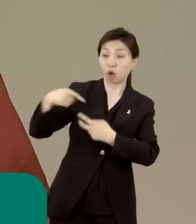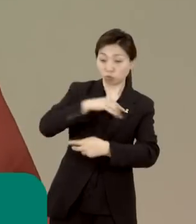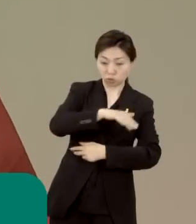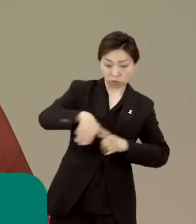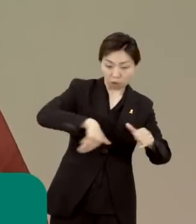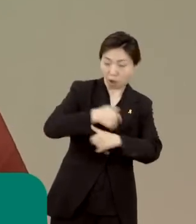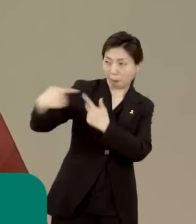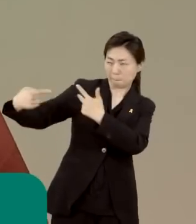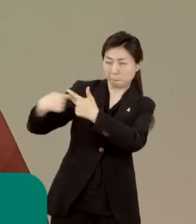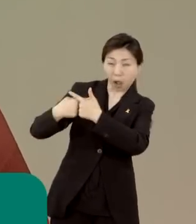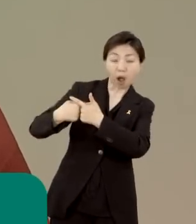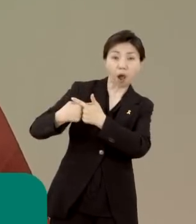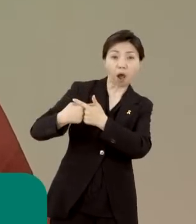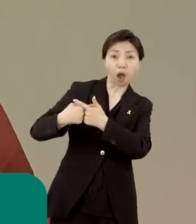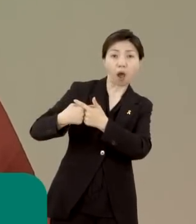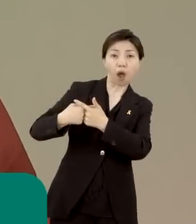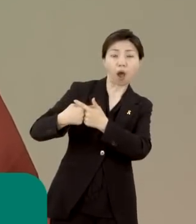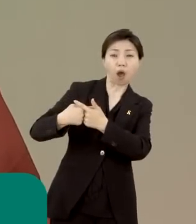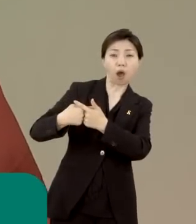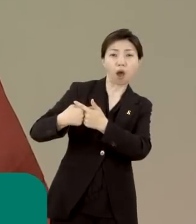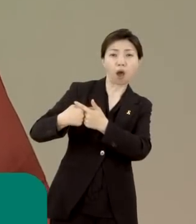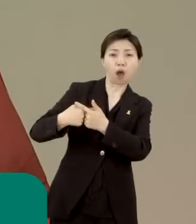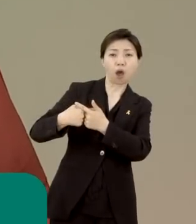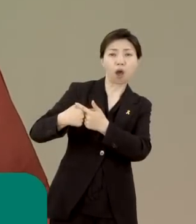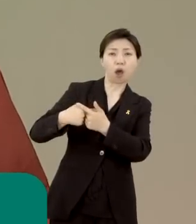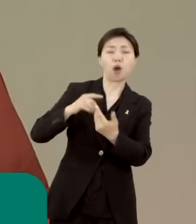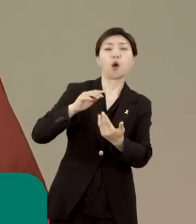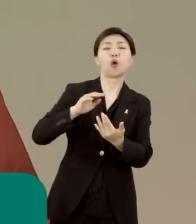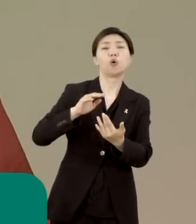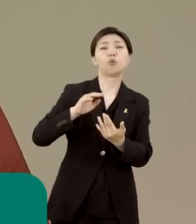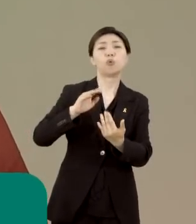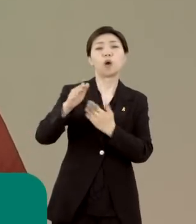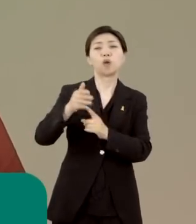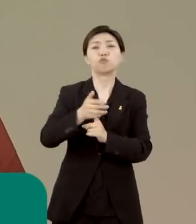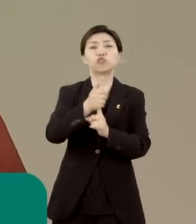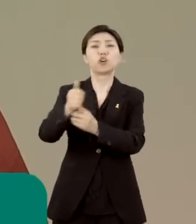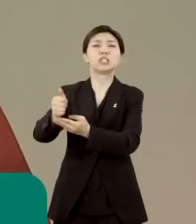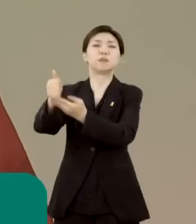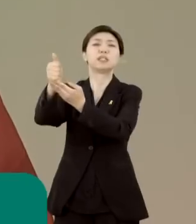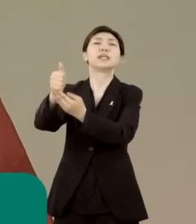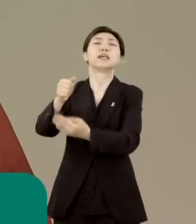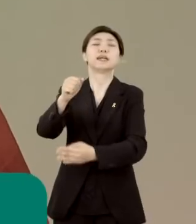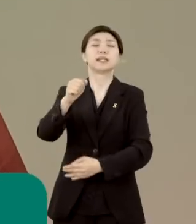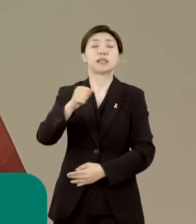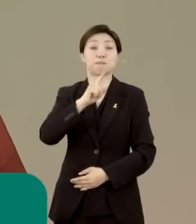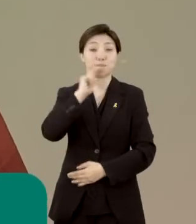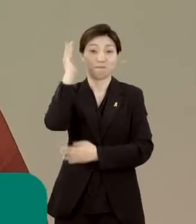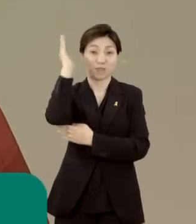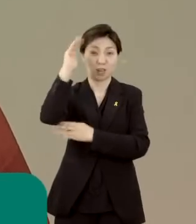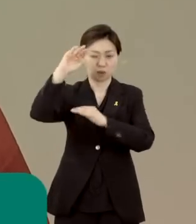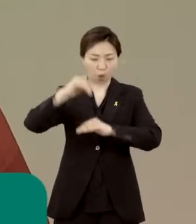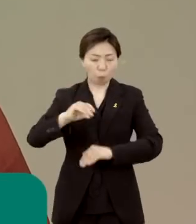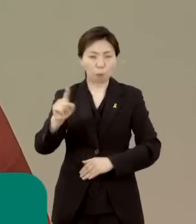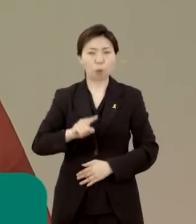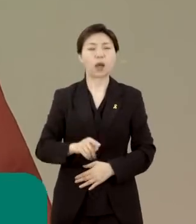신통력으로 다 꿰뚫어 보십니다 그리고 아 바야흐로 때가